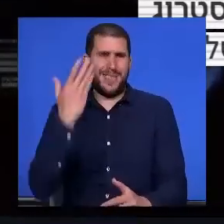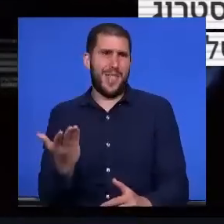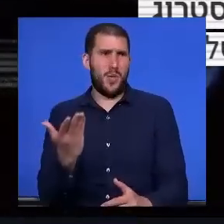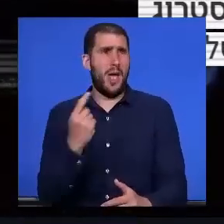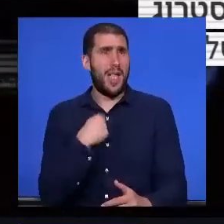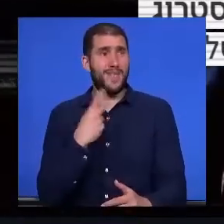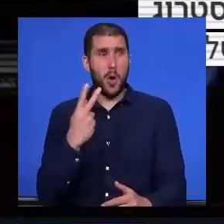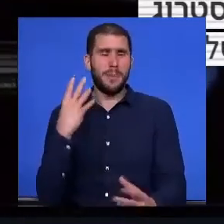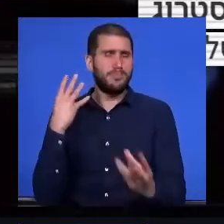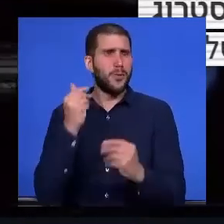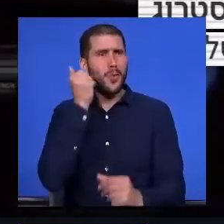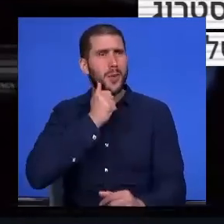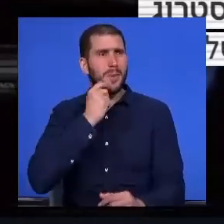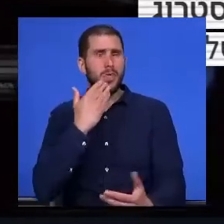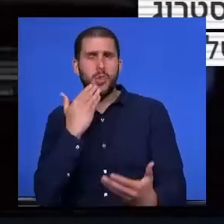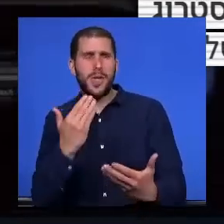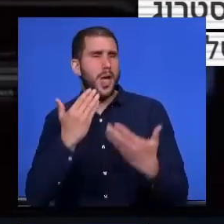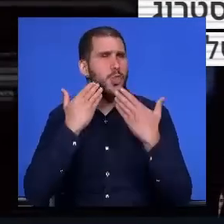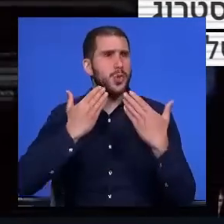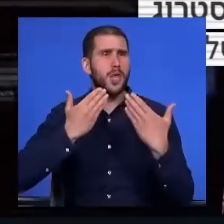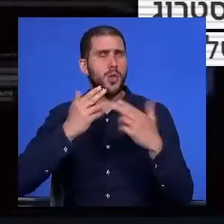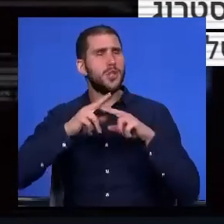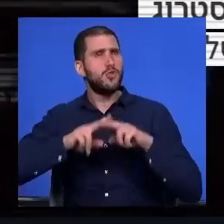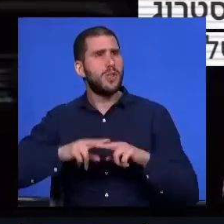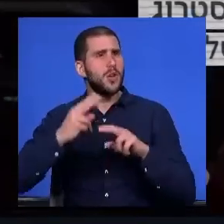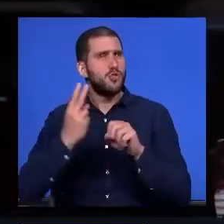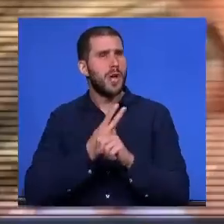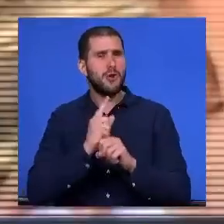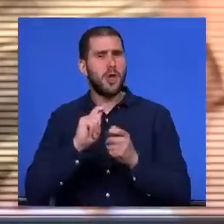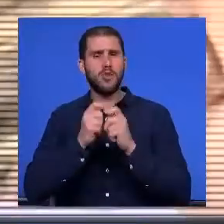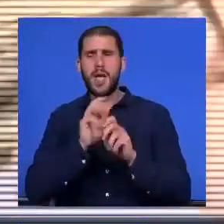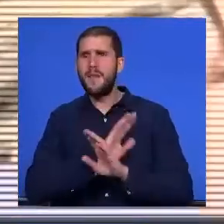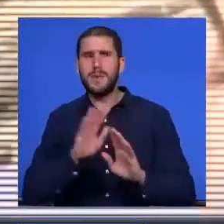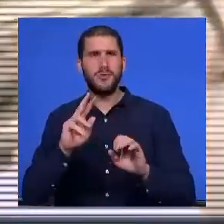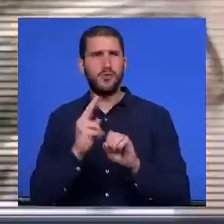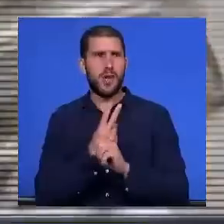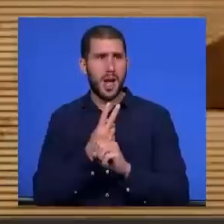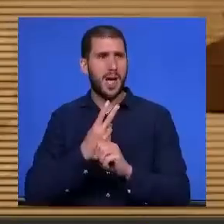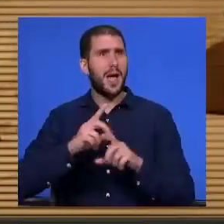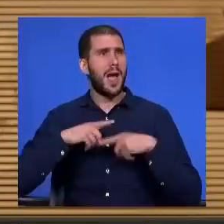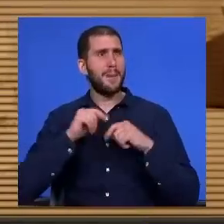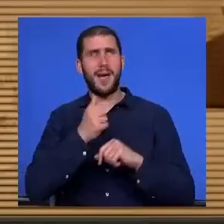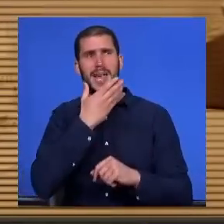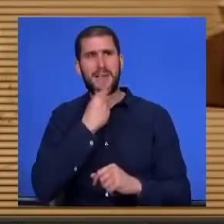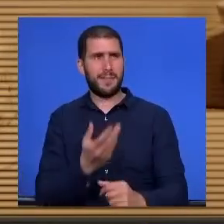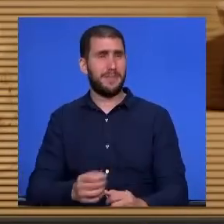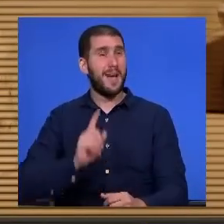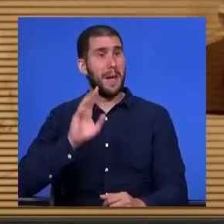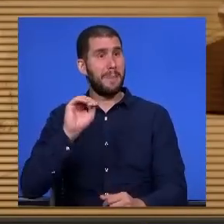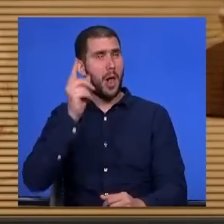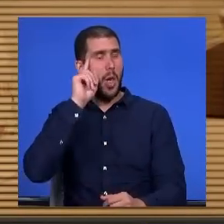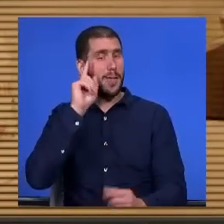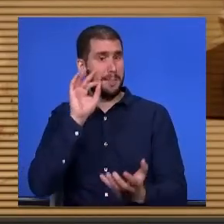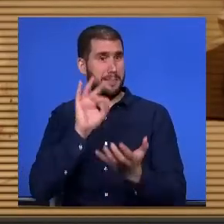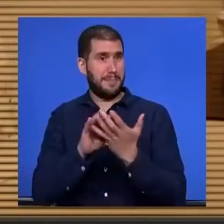וקובי כל היום רק תודה, תודה, תודה, תודה, שתישאר לנו השגרה, שלא תשתנה לנו השגרה. החיים שלנו הכי יפים. אבל מיכל לא ידע